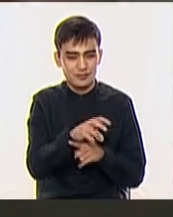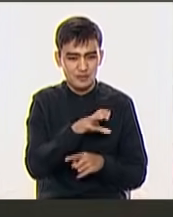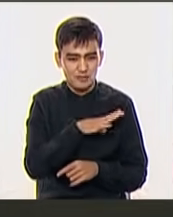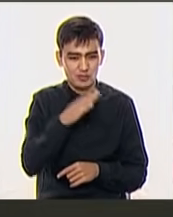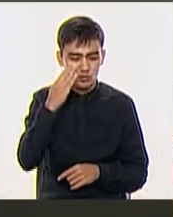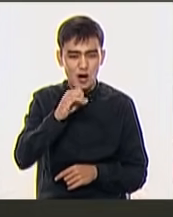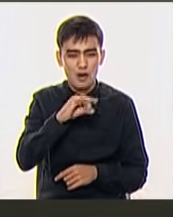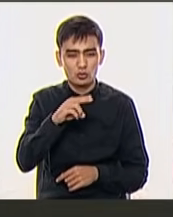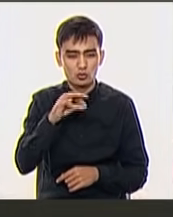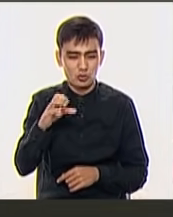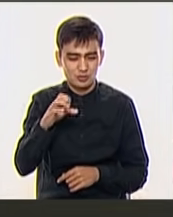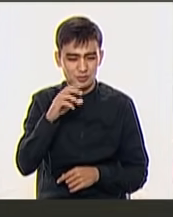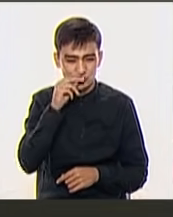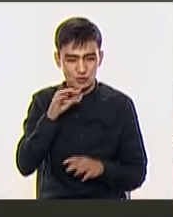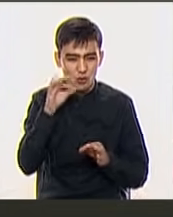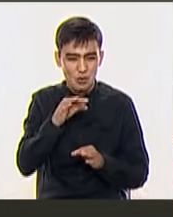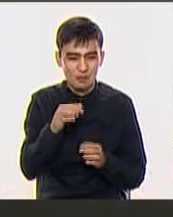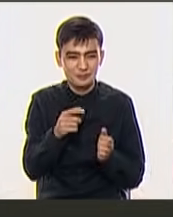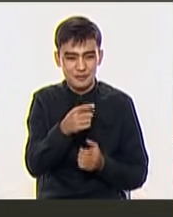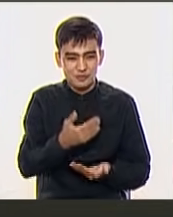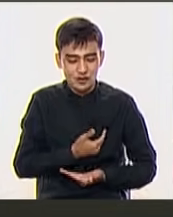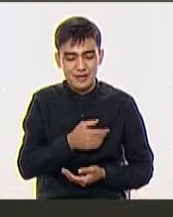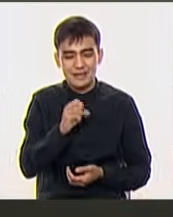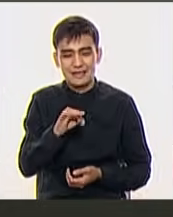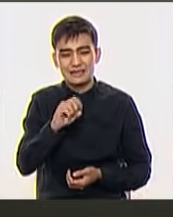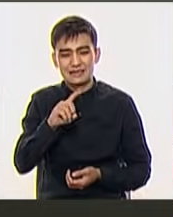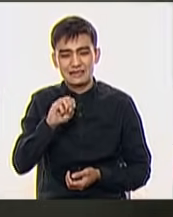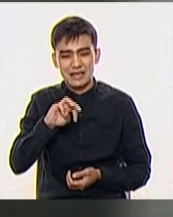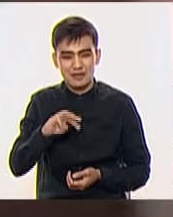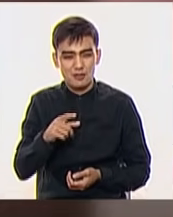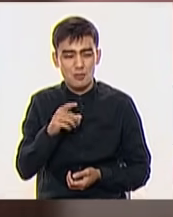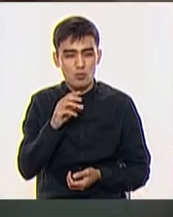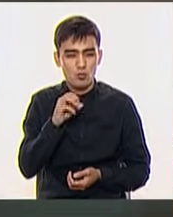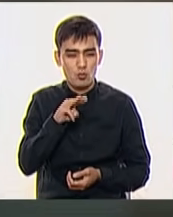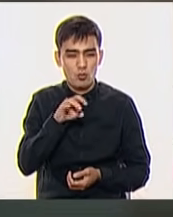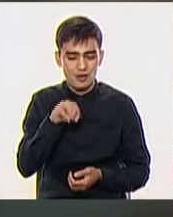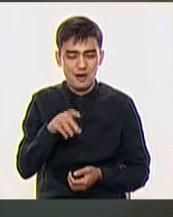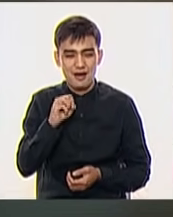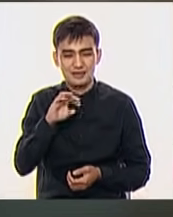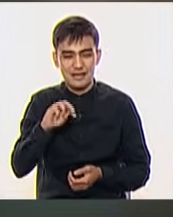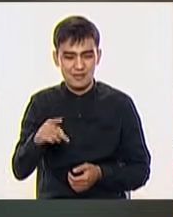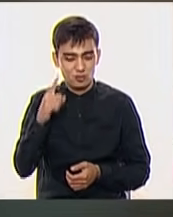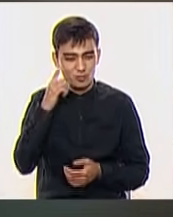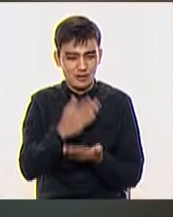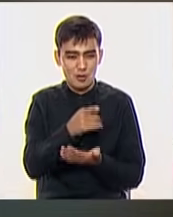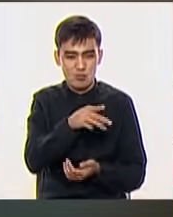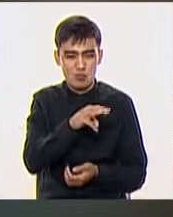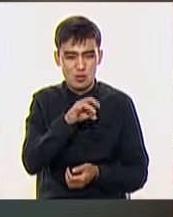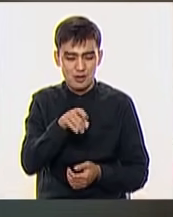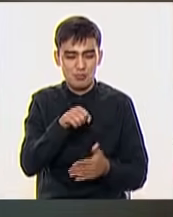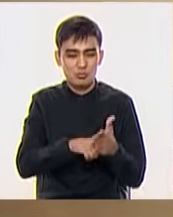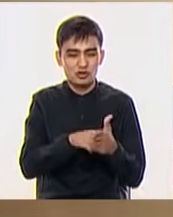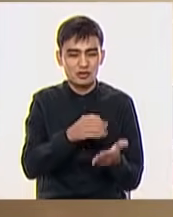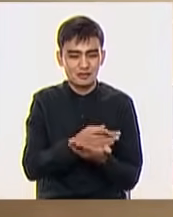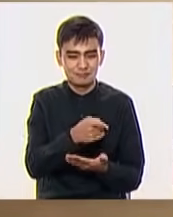некий Айдос, мужчина из числа местных, и зять Мурат. Позже Асель уехала в Тбилиси. Родные Асель считают, что именно Мурат причастен